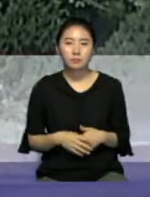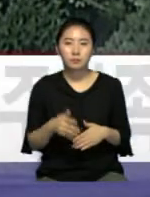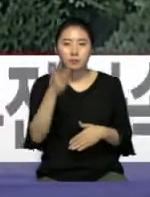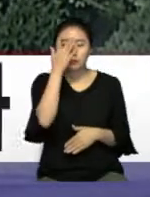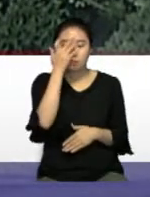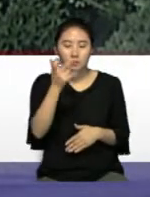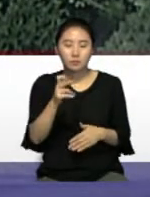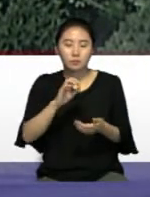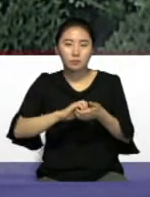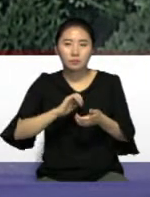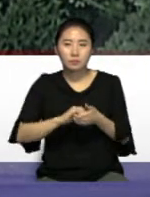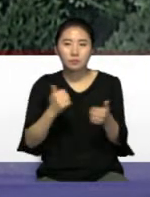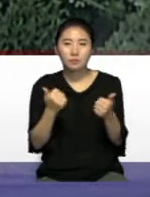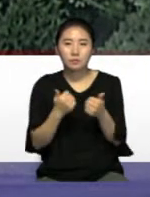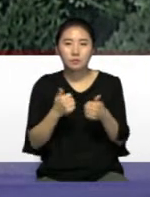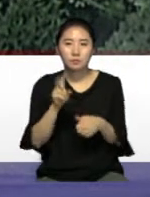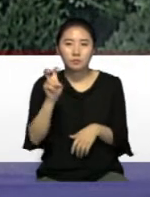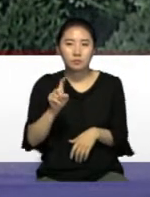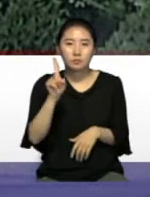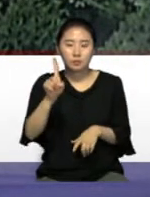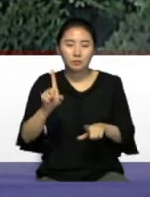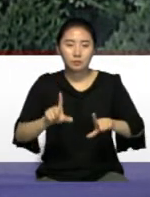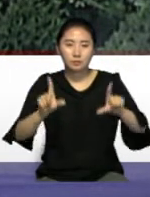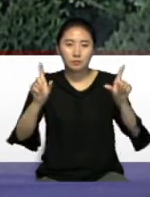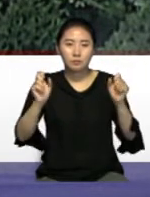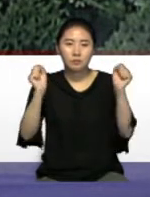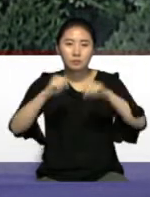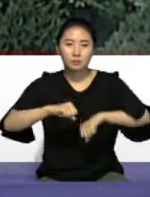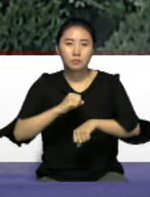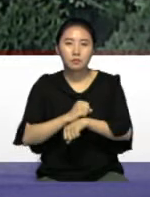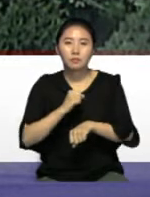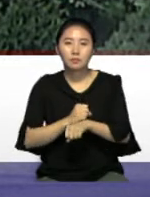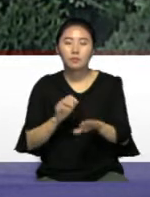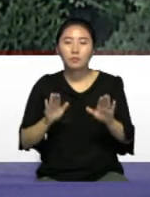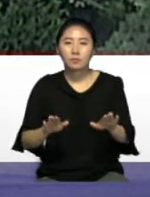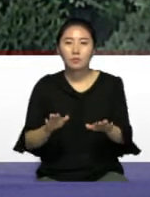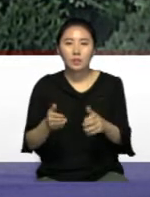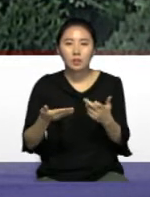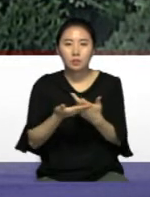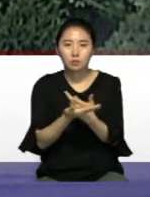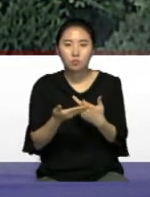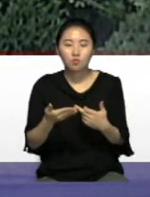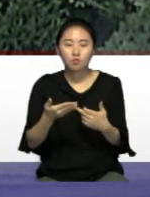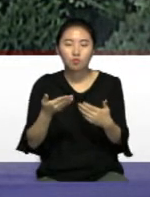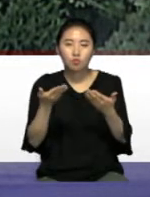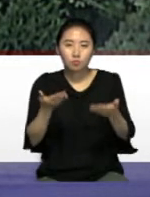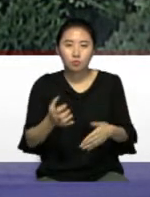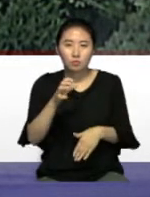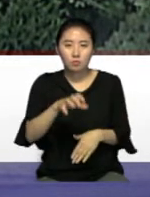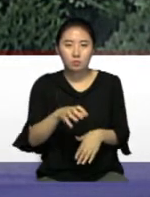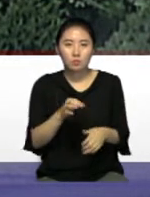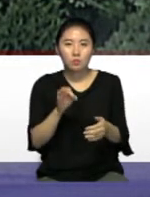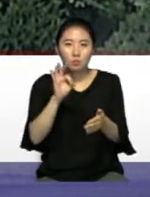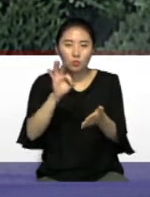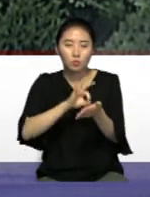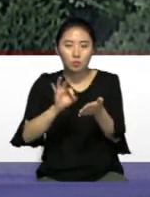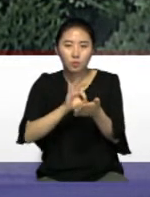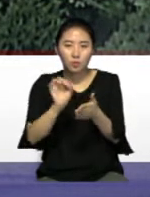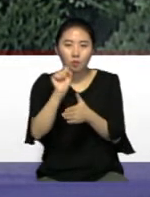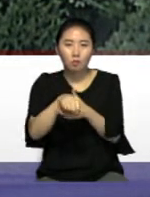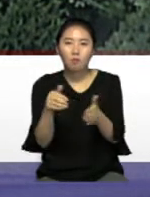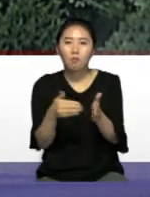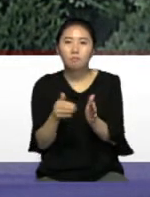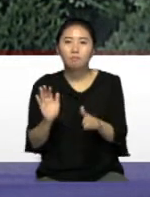용산구 의회 정례회가 21일 폐회했습니다. 이번 회의에서 용산구 제주휴양소 매입에 관한 기금 사용안이